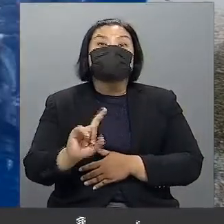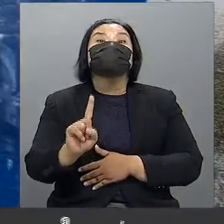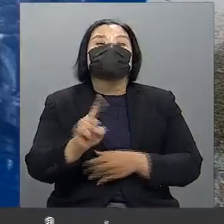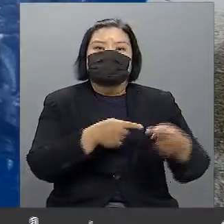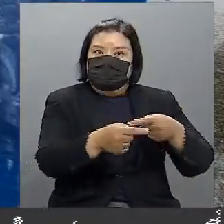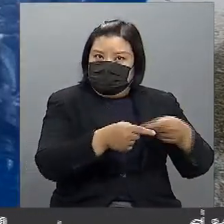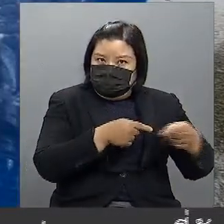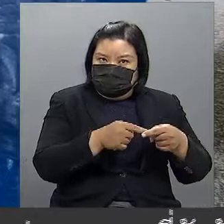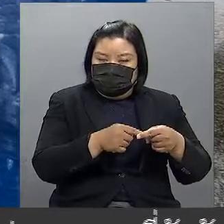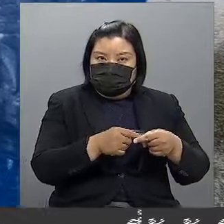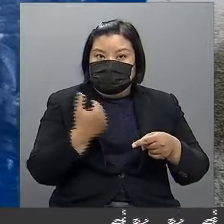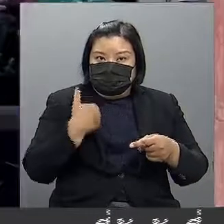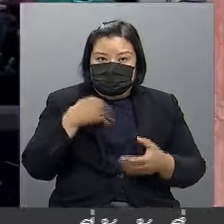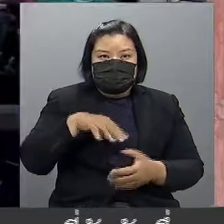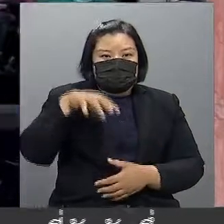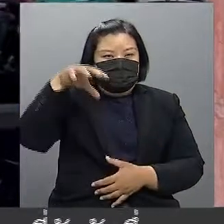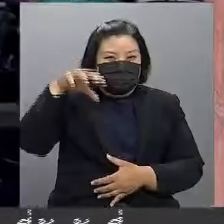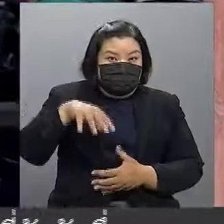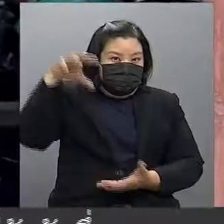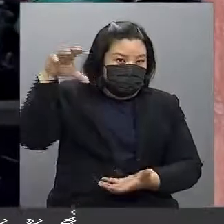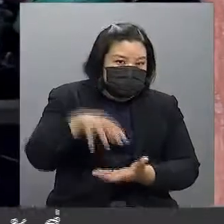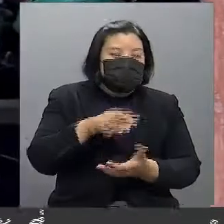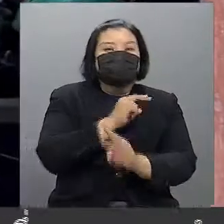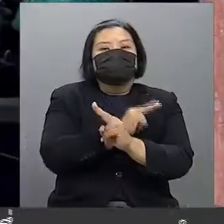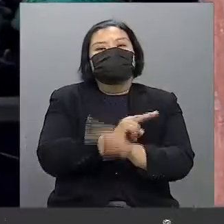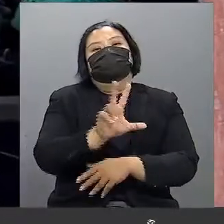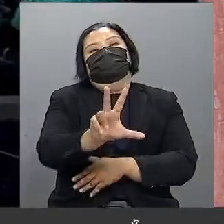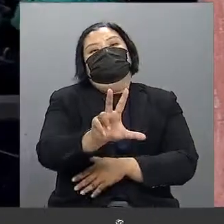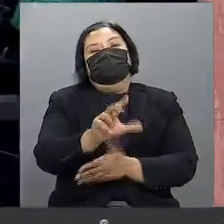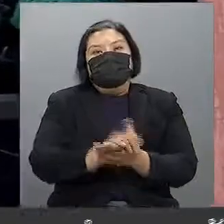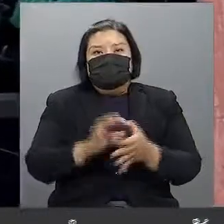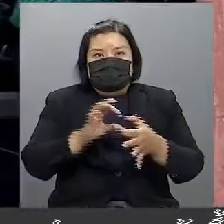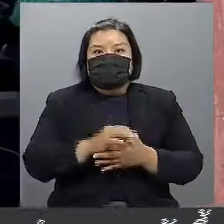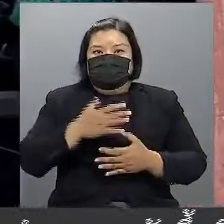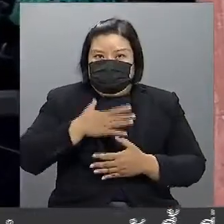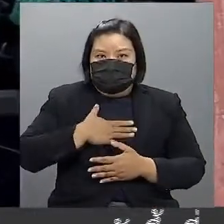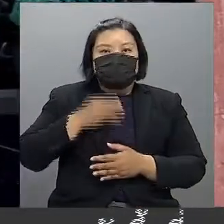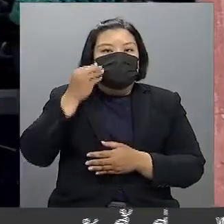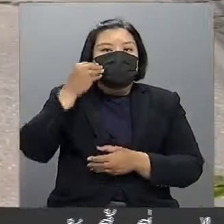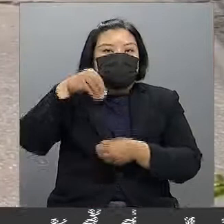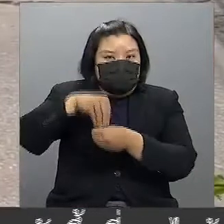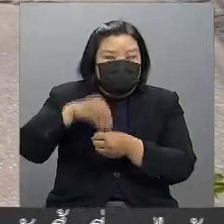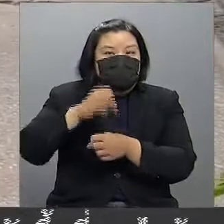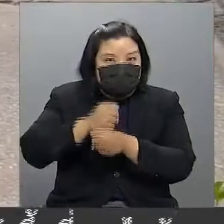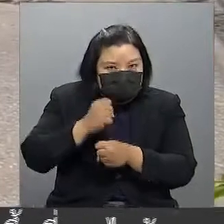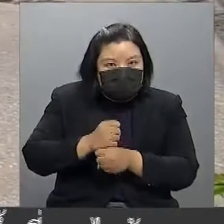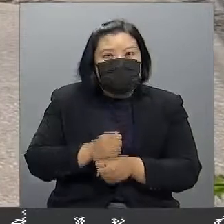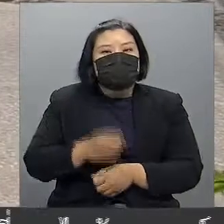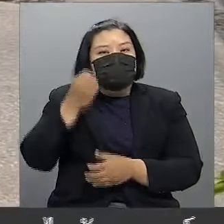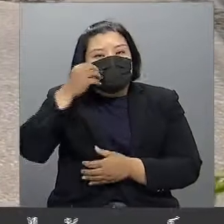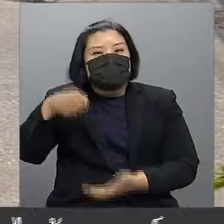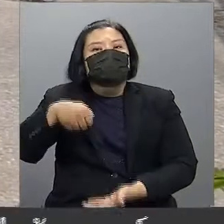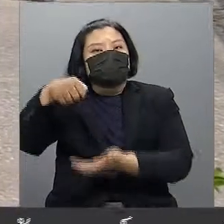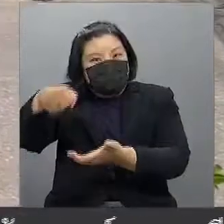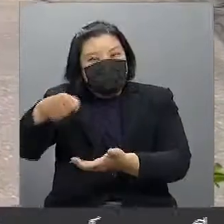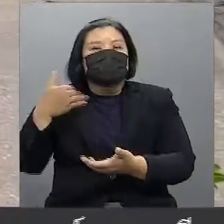มขึ้นกว่า3เท่าตัวเนื่องจากพฤติกรรมการทำงานที่บ้านการสั่งอาหารกลับบ้านการหันมาใช้ภาชนะ